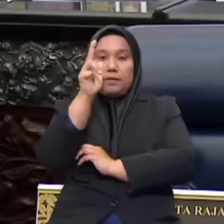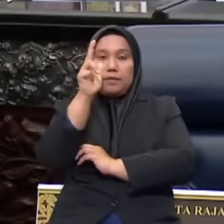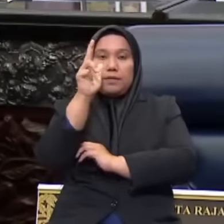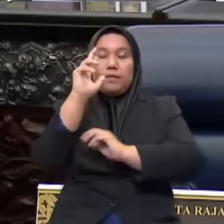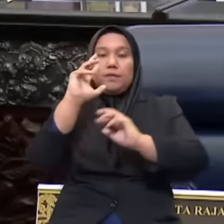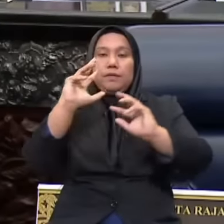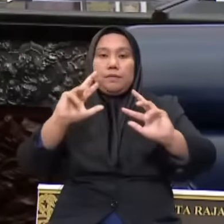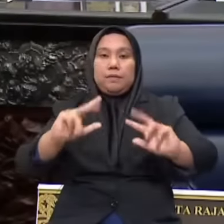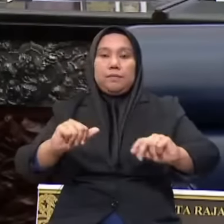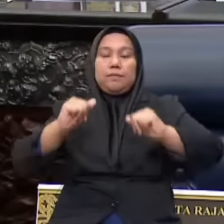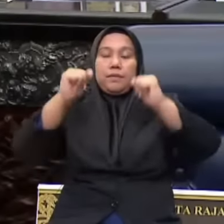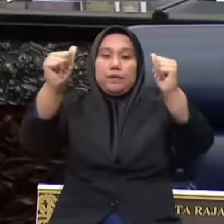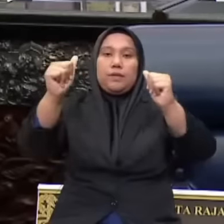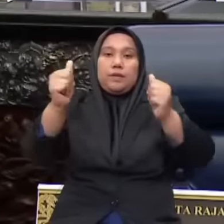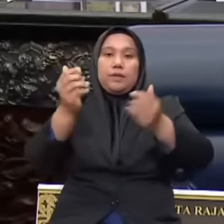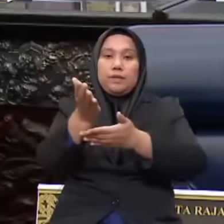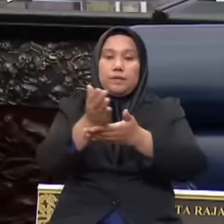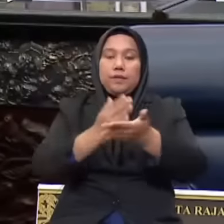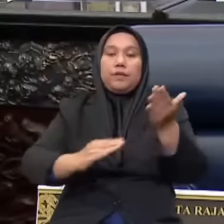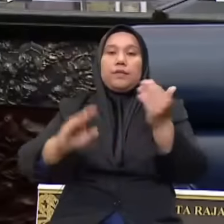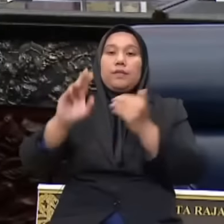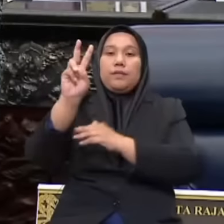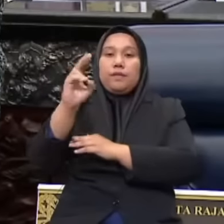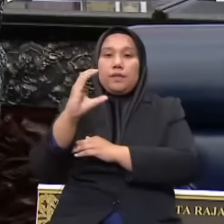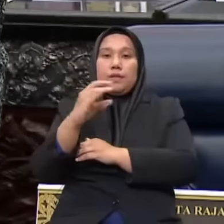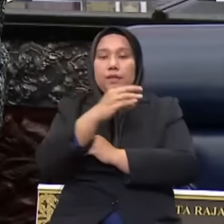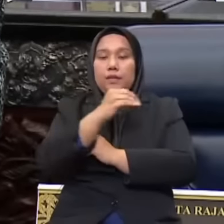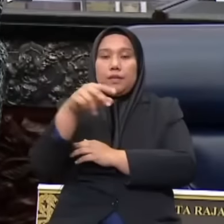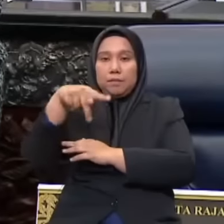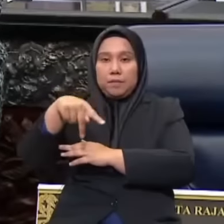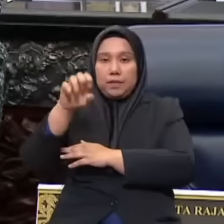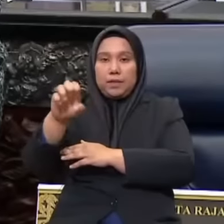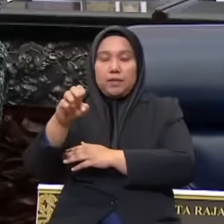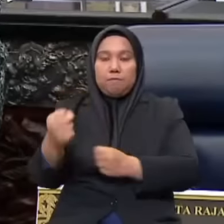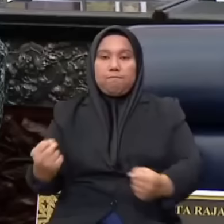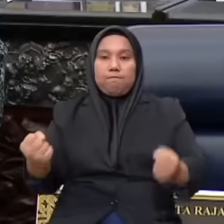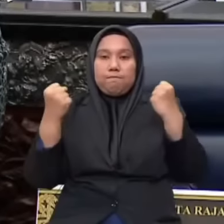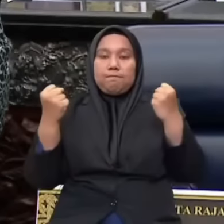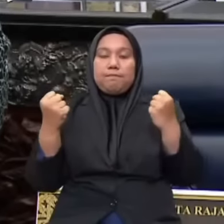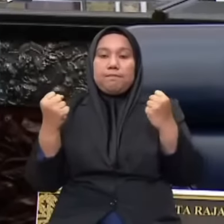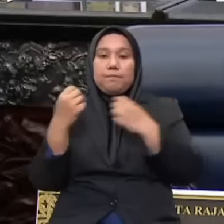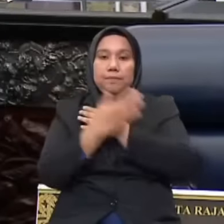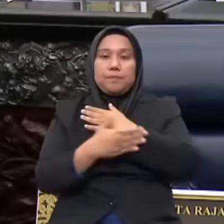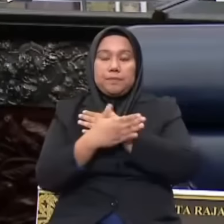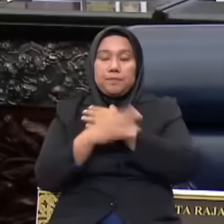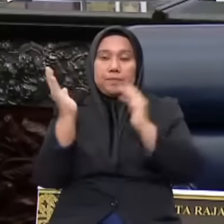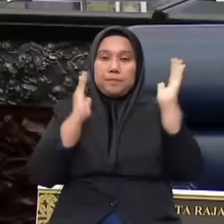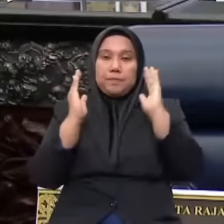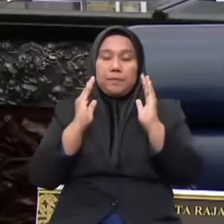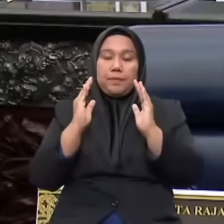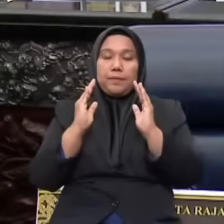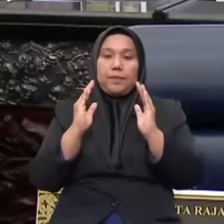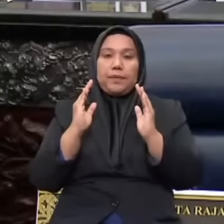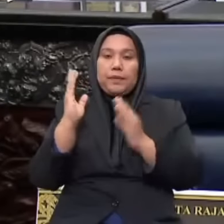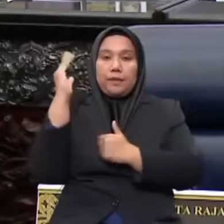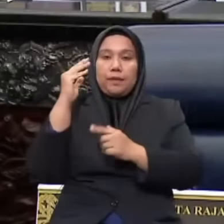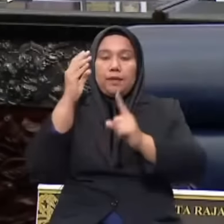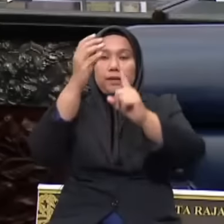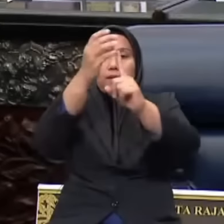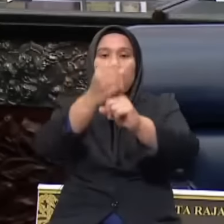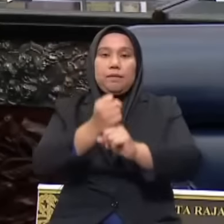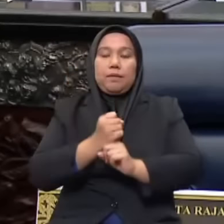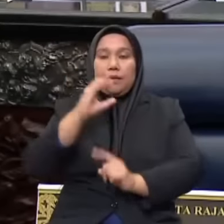membangunkan sektor VC dan PE yang mampan di negara ini supaya capaian